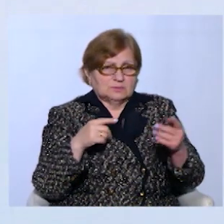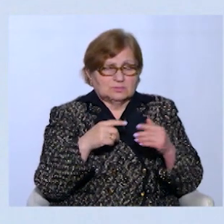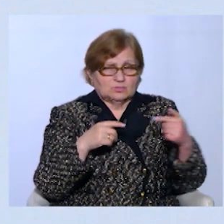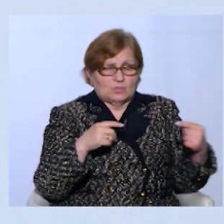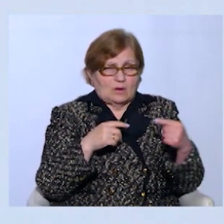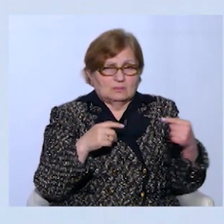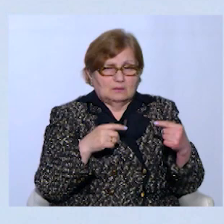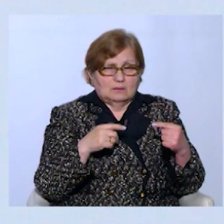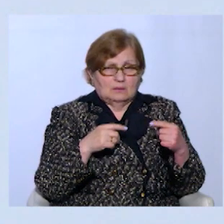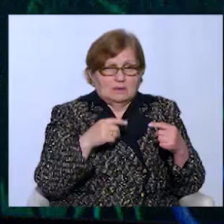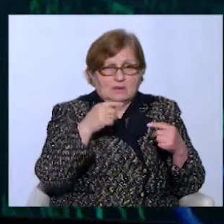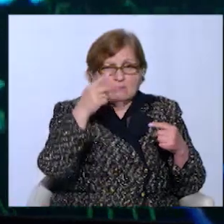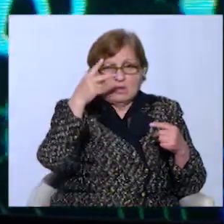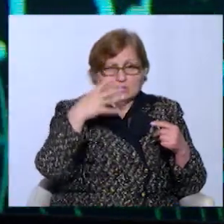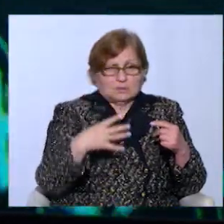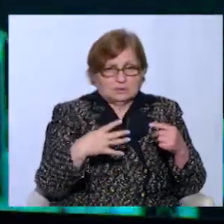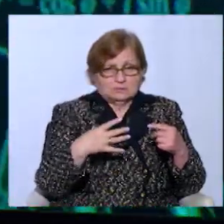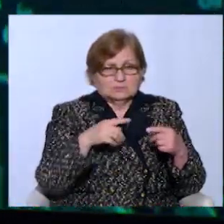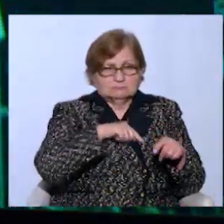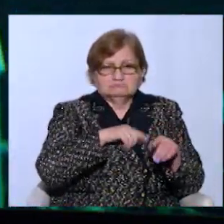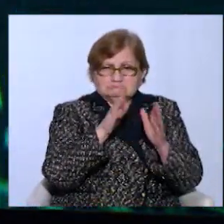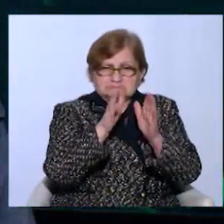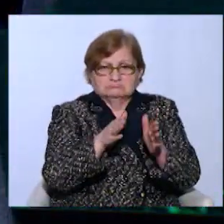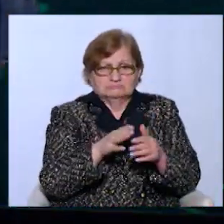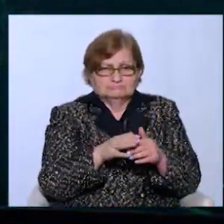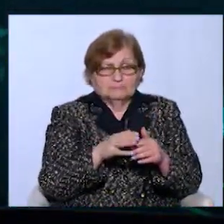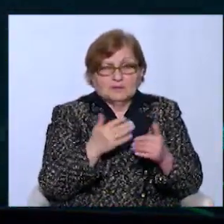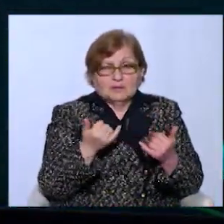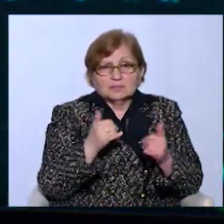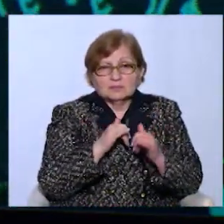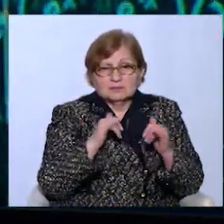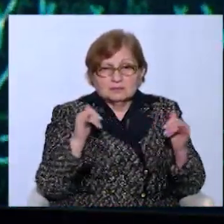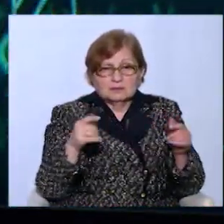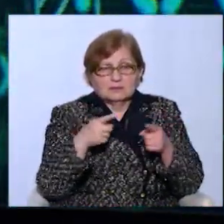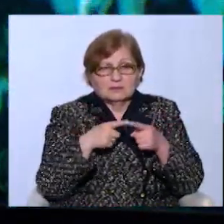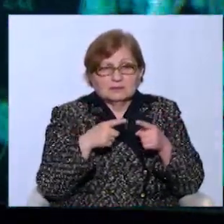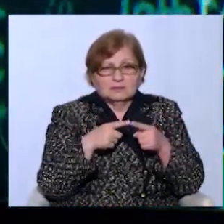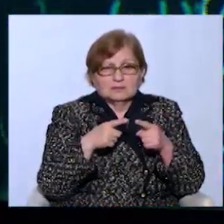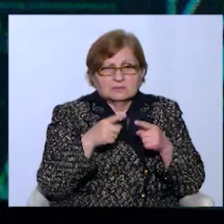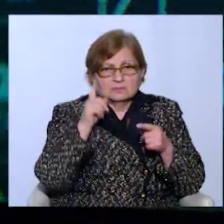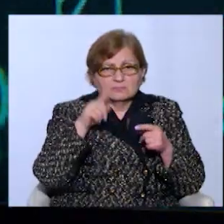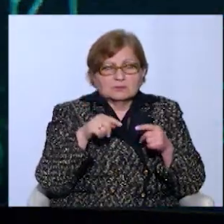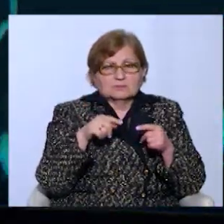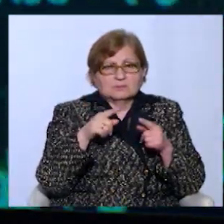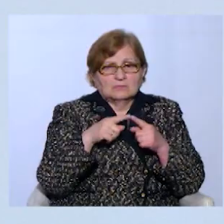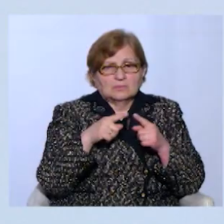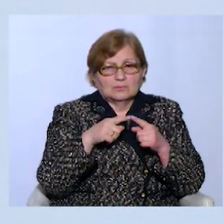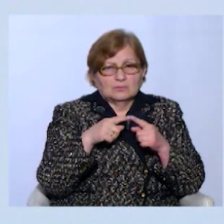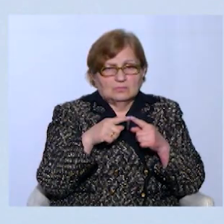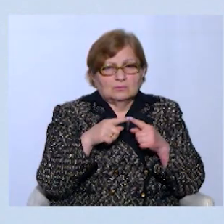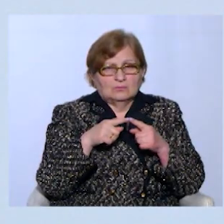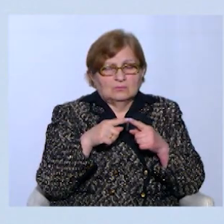ეს არის მეორე მეოთხედის თვისება. ხა შეგვიძლია განვაზოგადოთ კუთხის ცნება, უკვე ჩვენ ვიცით რომ კუთხე უკვე